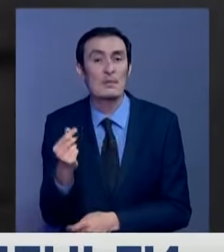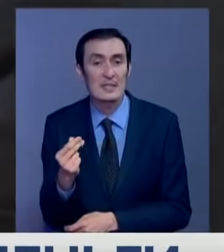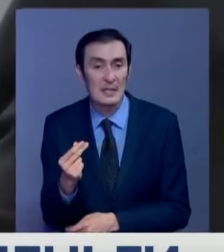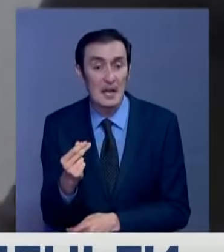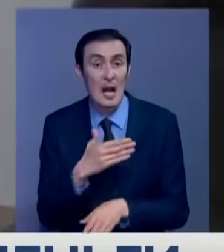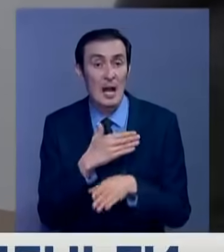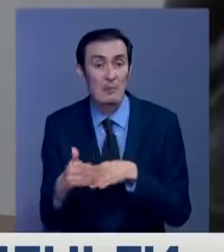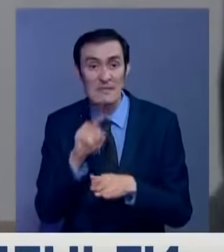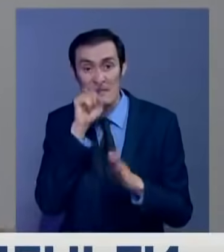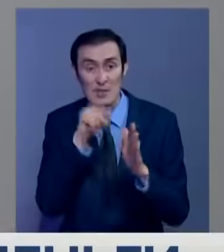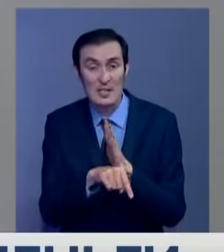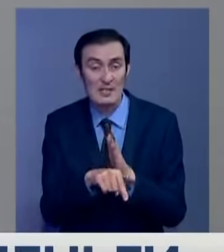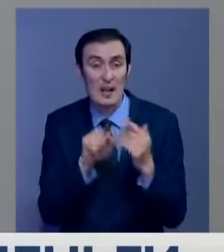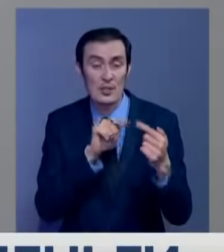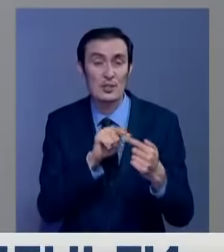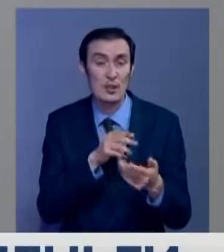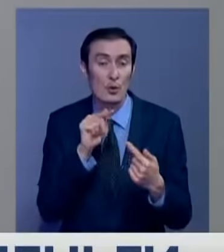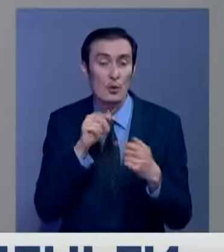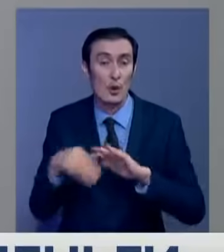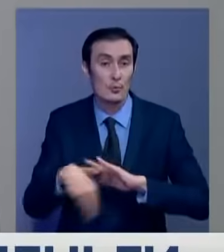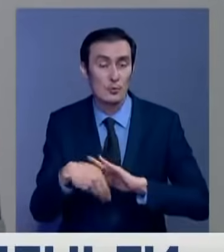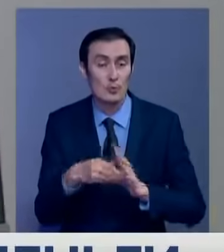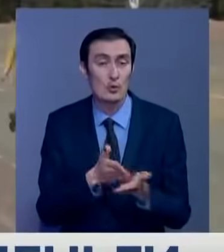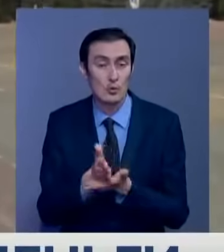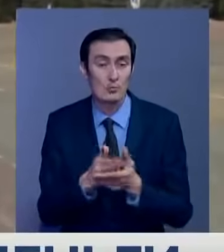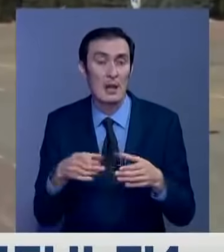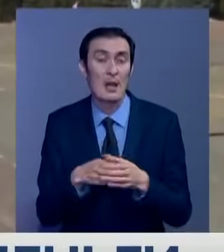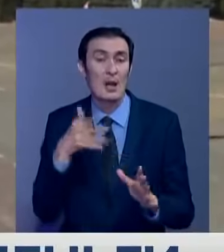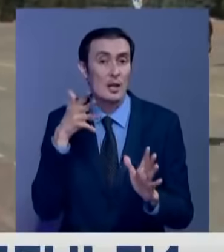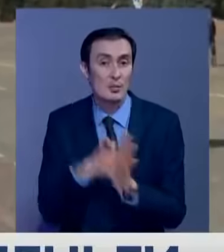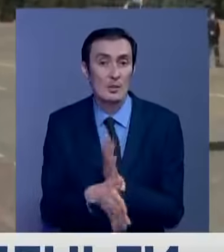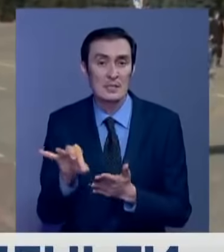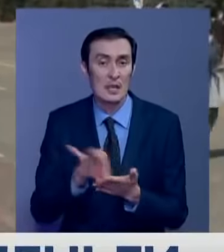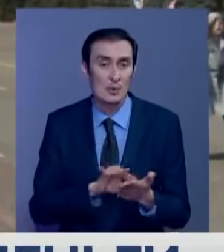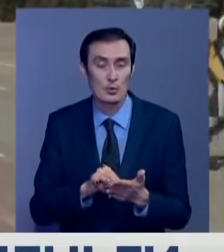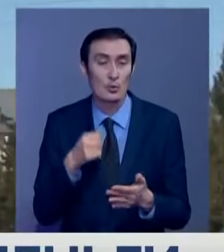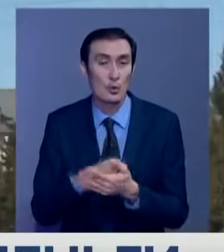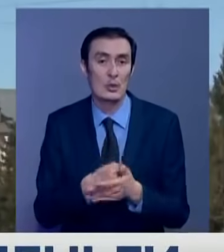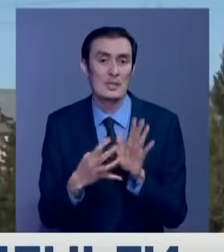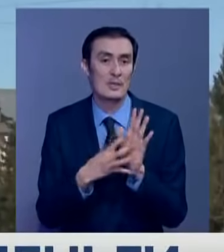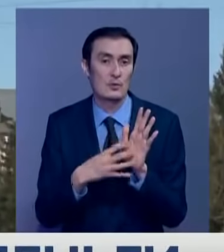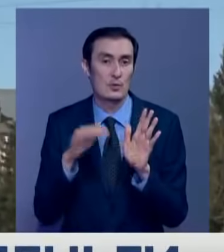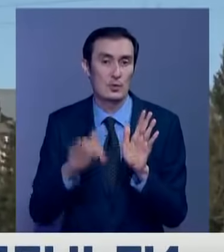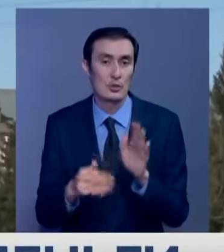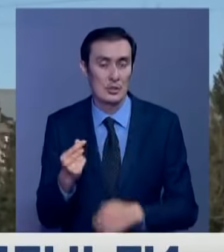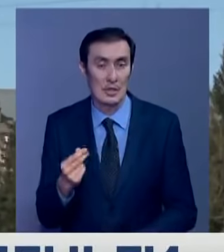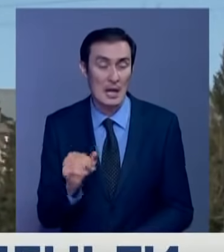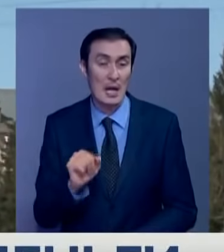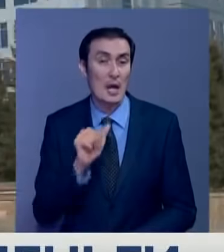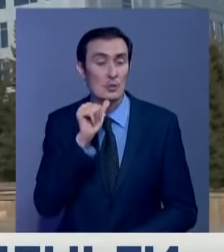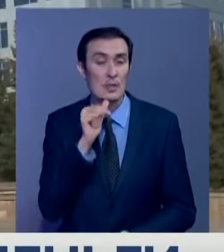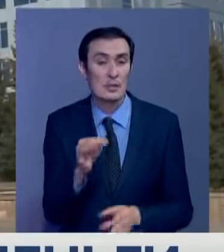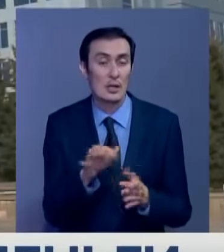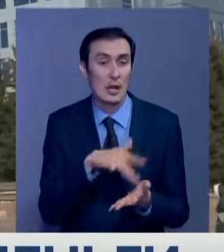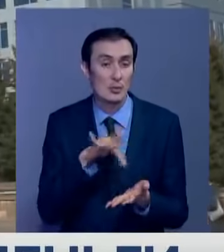тенге. А после вмешательства антикоррупционщиков сумма расходов сразу снизилась до 900 тысяч. А в